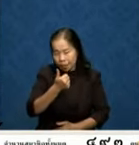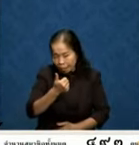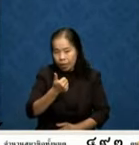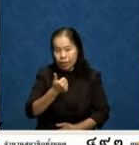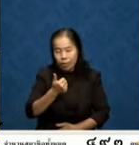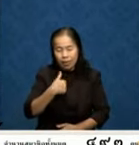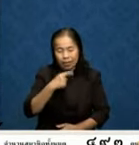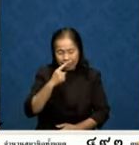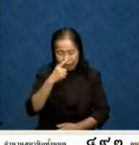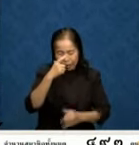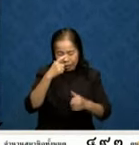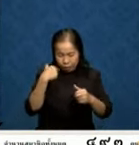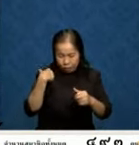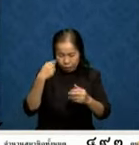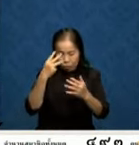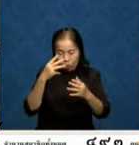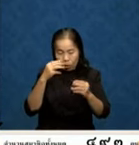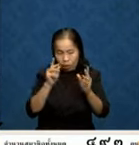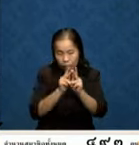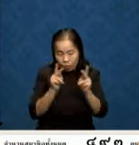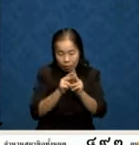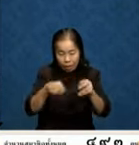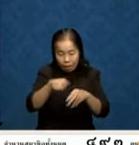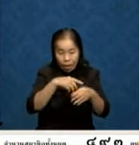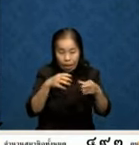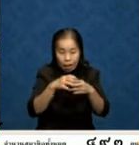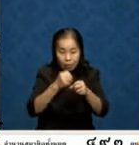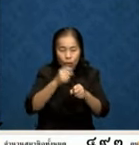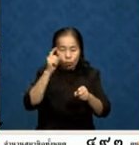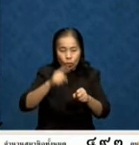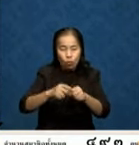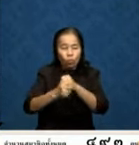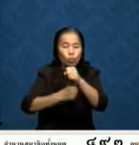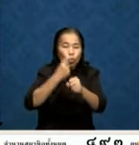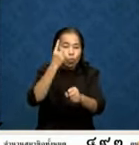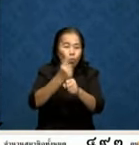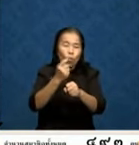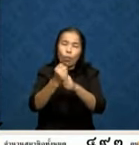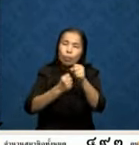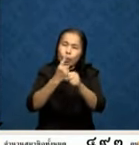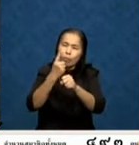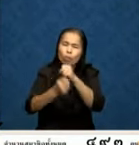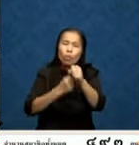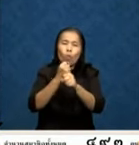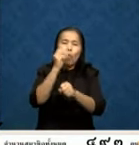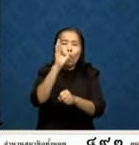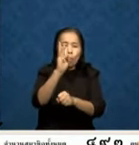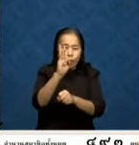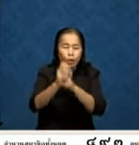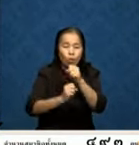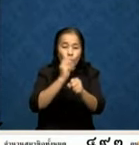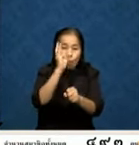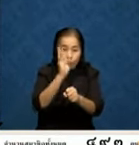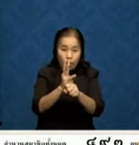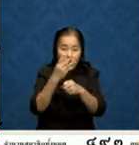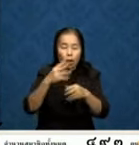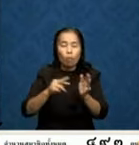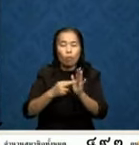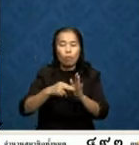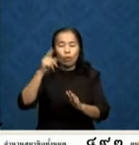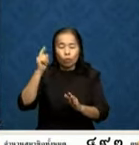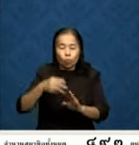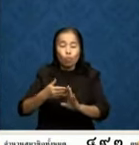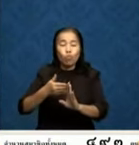ระอยู่6ปีนะครับก็จะต้องไม่ข้องแวะนะครับเกี่ยวกับเรื่องของกิจการพลังงานอีกอย่างน้อย2ปีนะครับเพรา